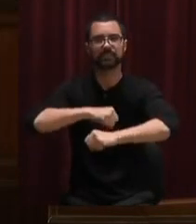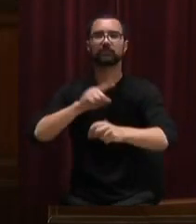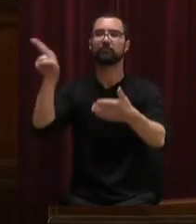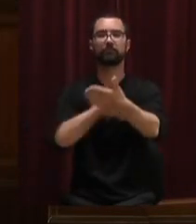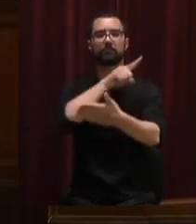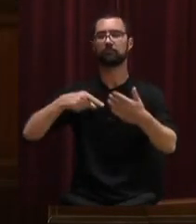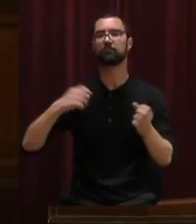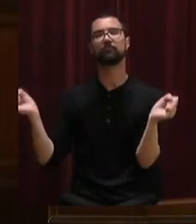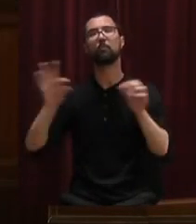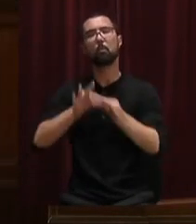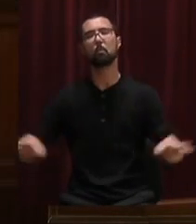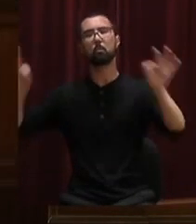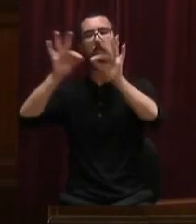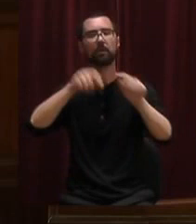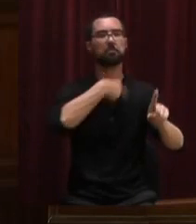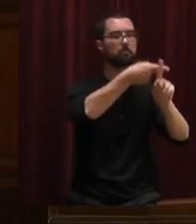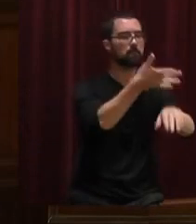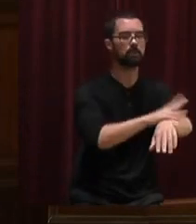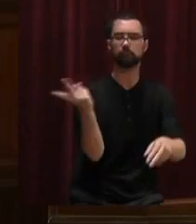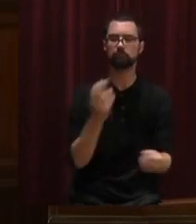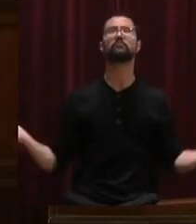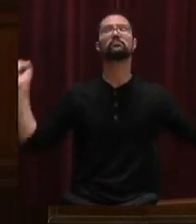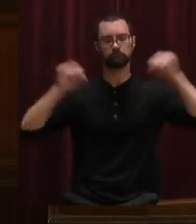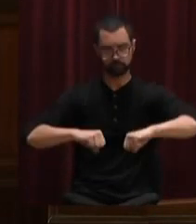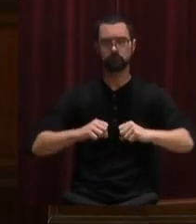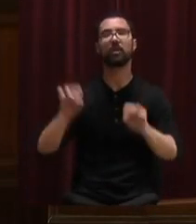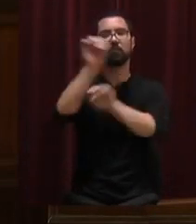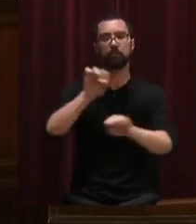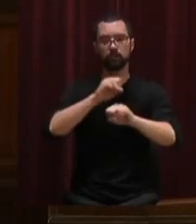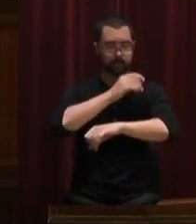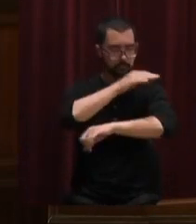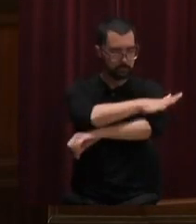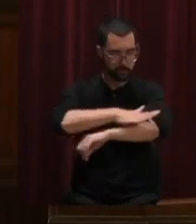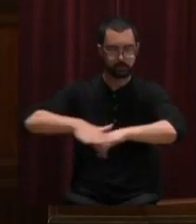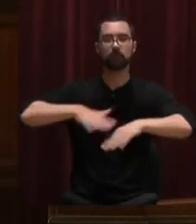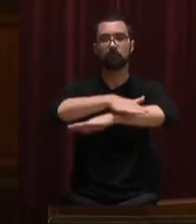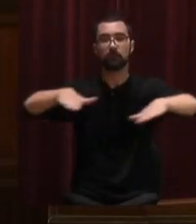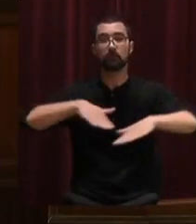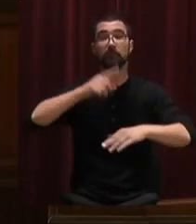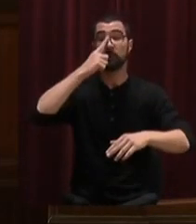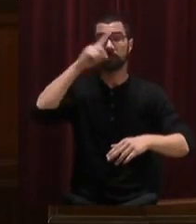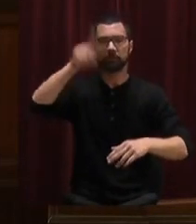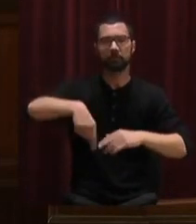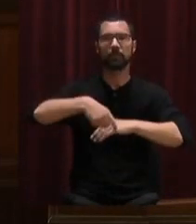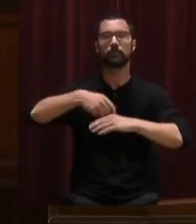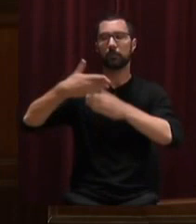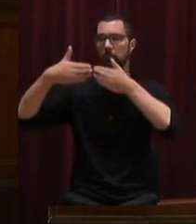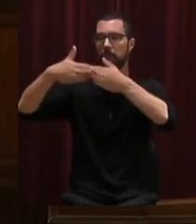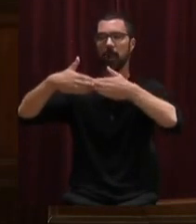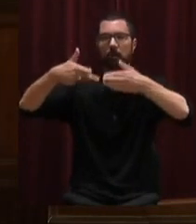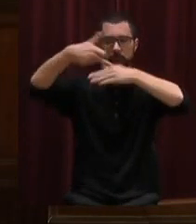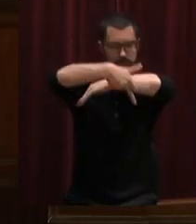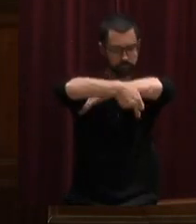Aplicarem un control directe de l'activitat al litoral i, per descomptat, intensificarem la vigilància dels fondatges o les praderies de